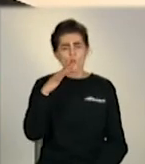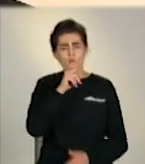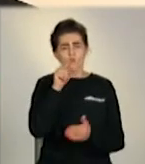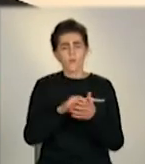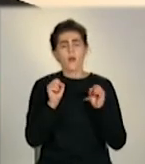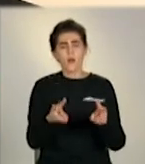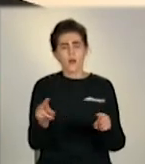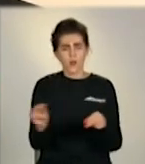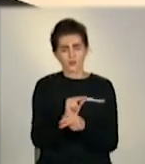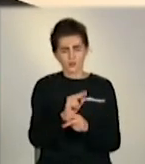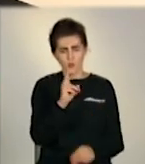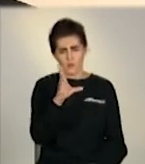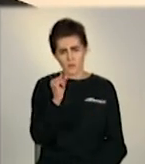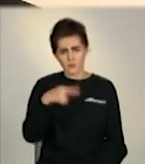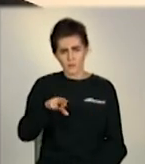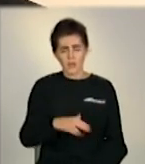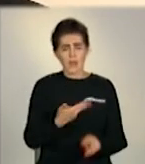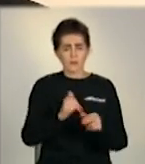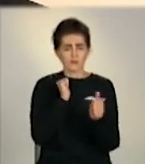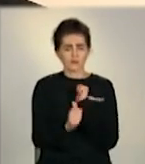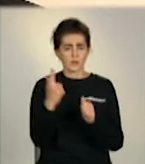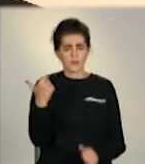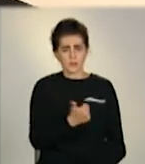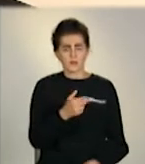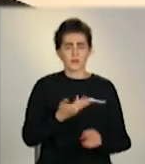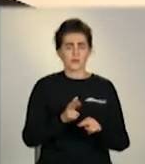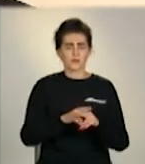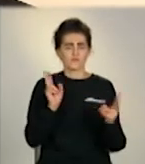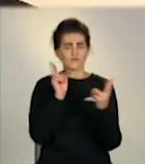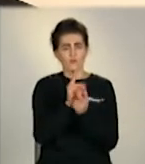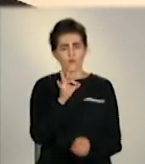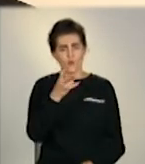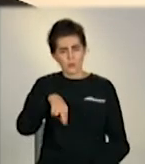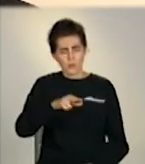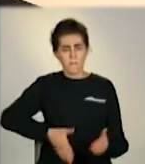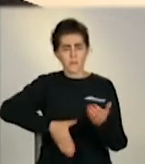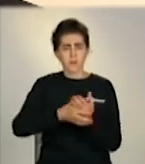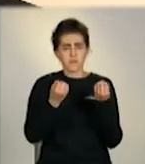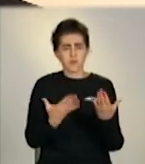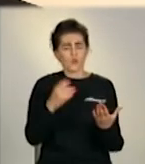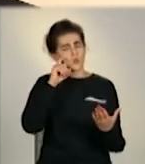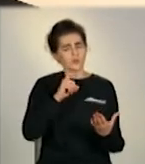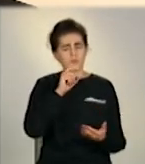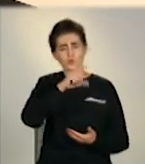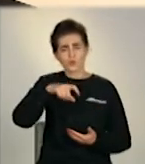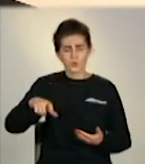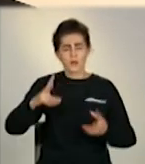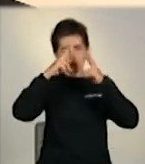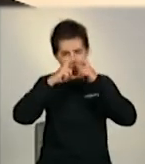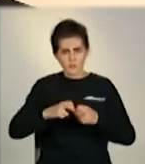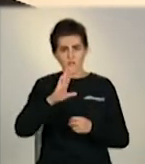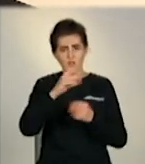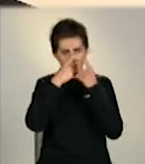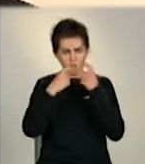ліченні COVID. Во время еженедельных онлайн-встреч фонд Рината Ахметова помогает простым украинцам разобраться в потоке информации о